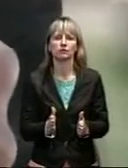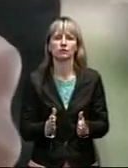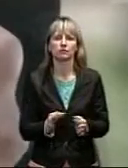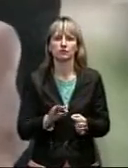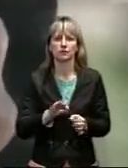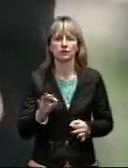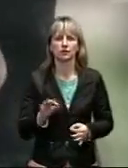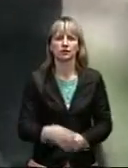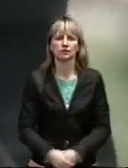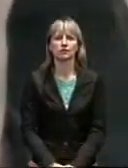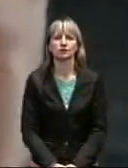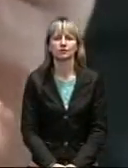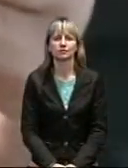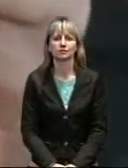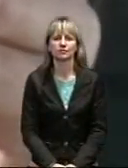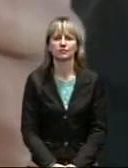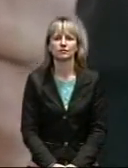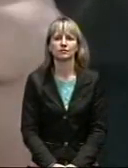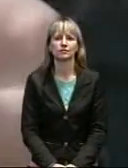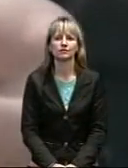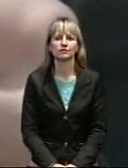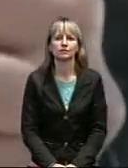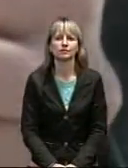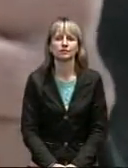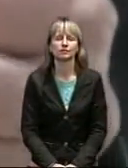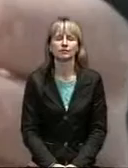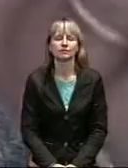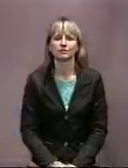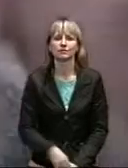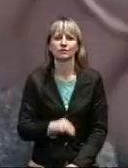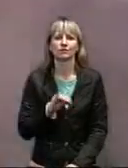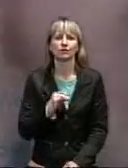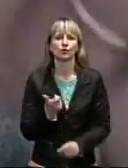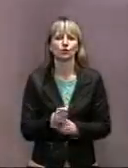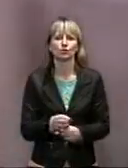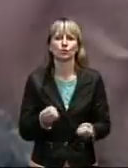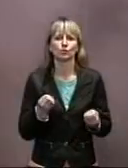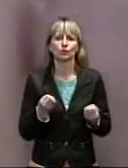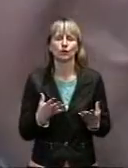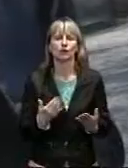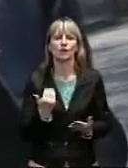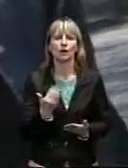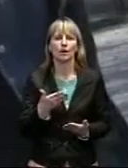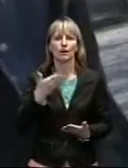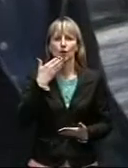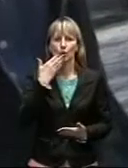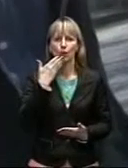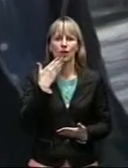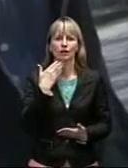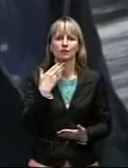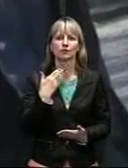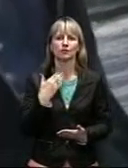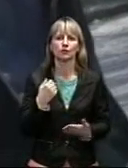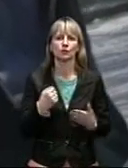міндик. І, власне, все дуже просто. Ви притуляєте цей